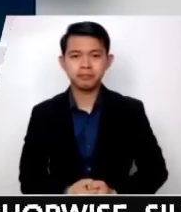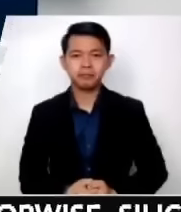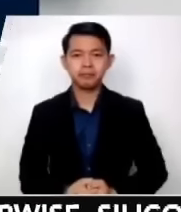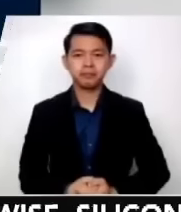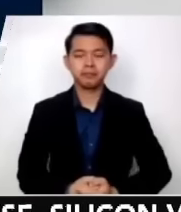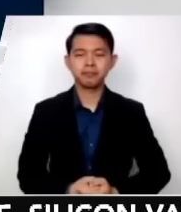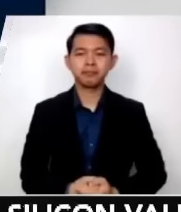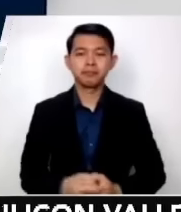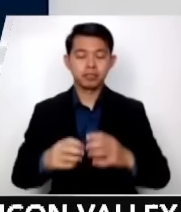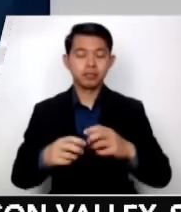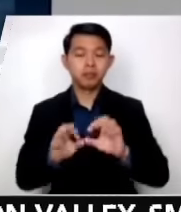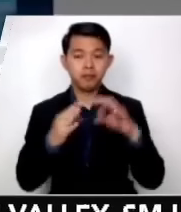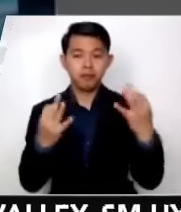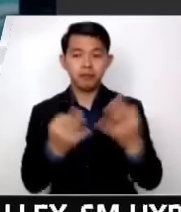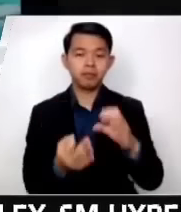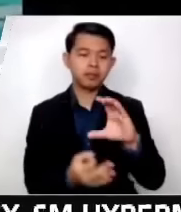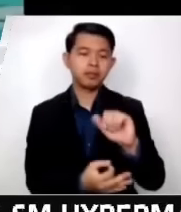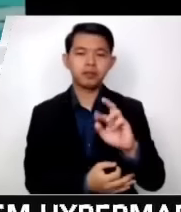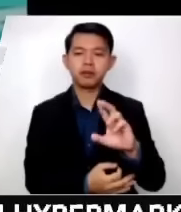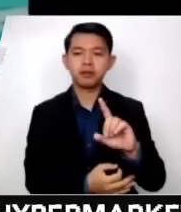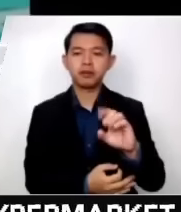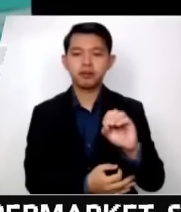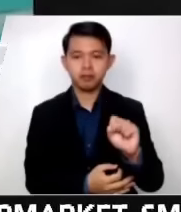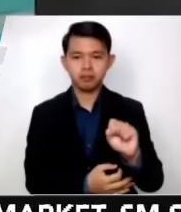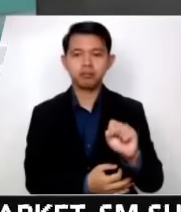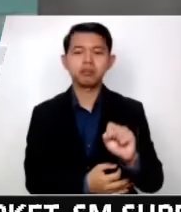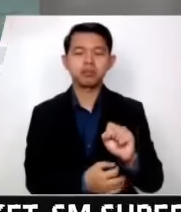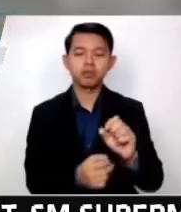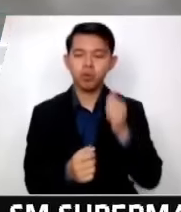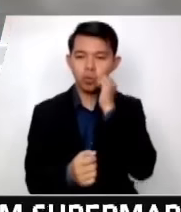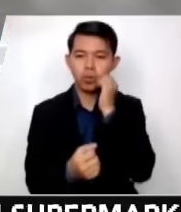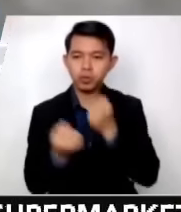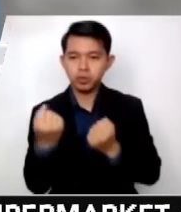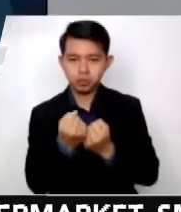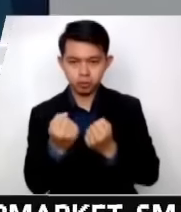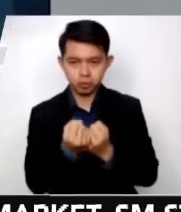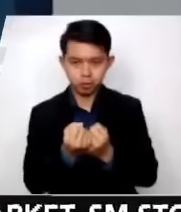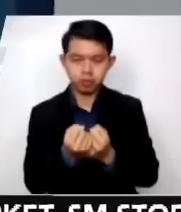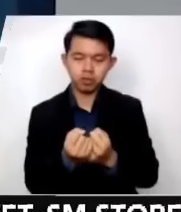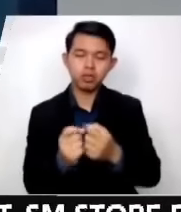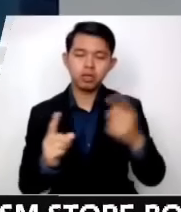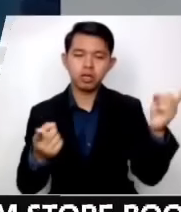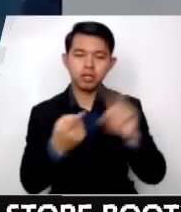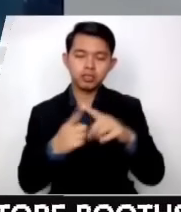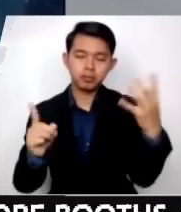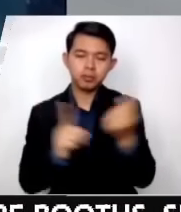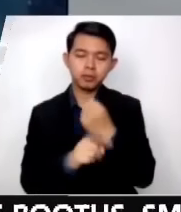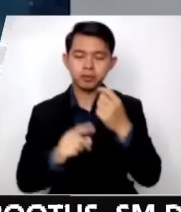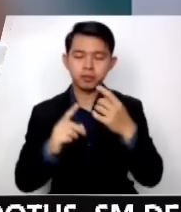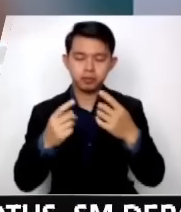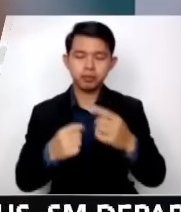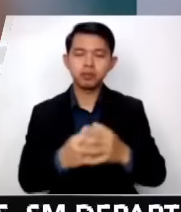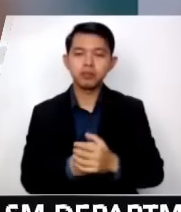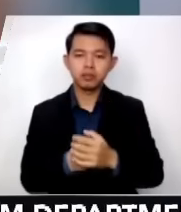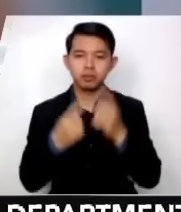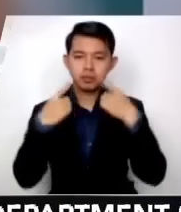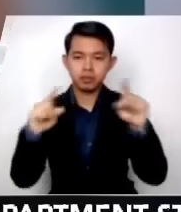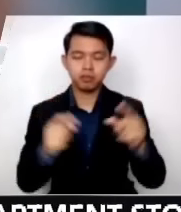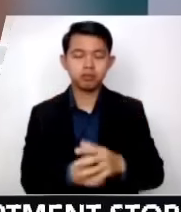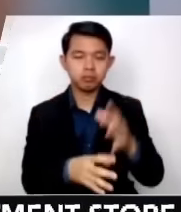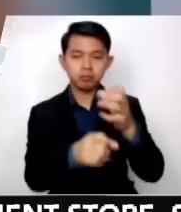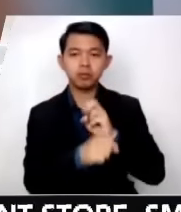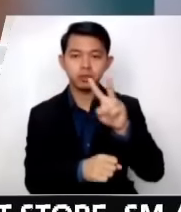sa bawat paglundag niya sa mga balakid para abutin ang kanyang pangarap kaya nang makamit ang dalawang gintong medalya sa 2024